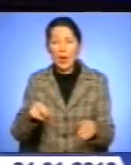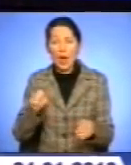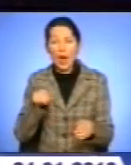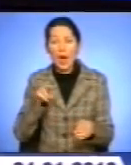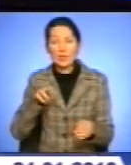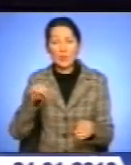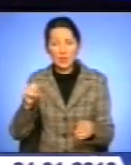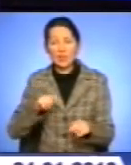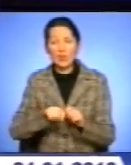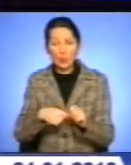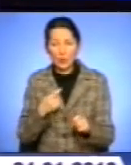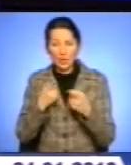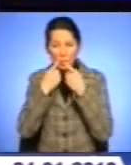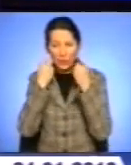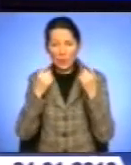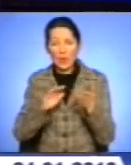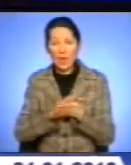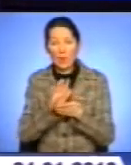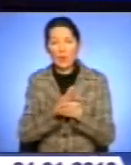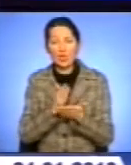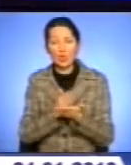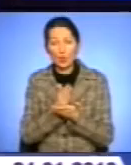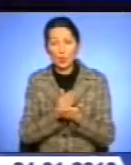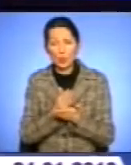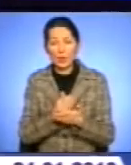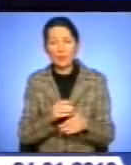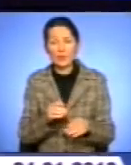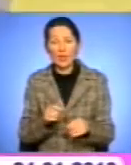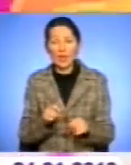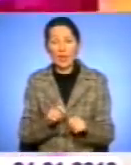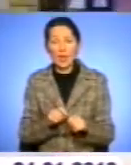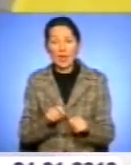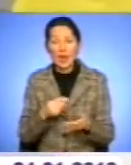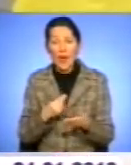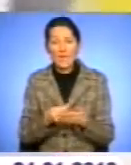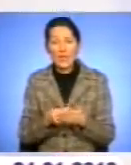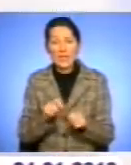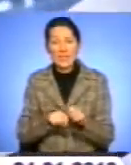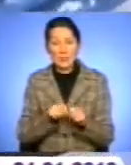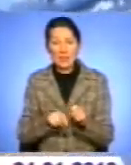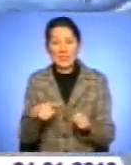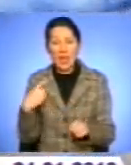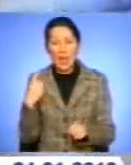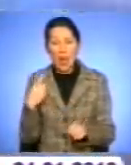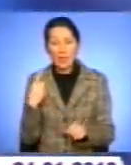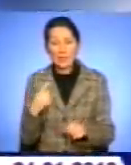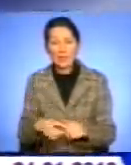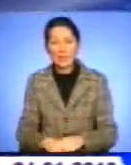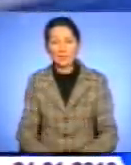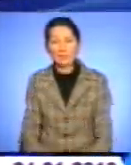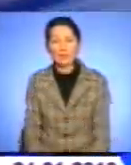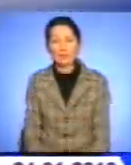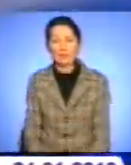суму 409 тисяч гривень. Здебільшого зловживання стосується процедури проведення закупівель. На директора та головного